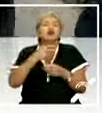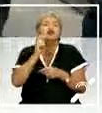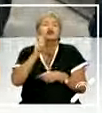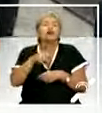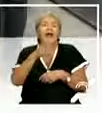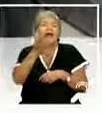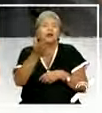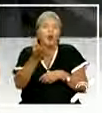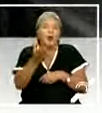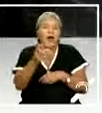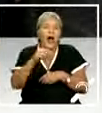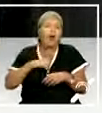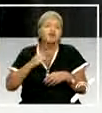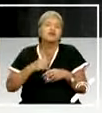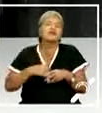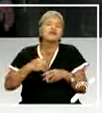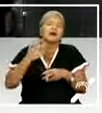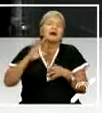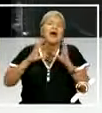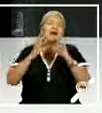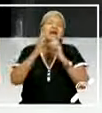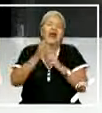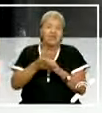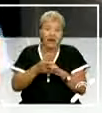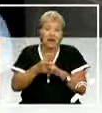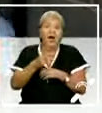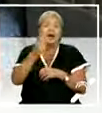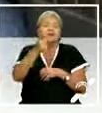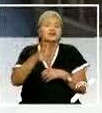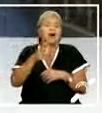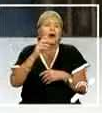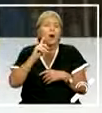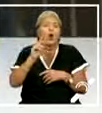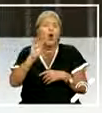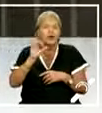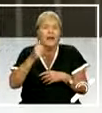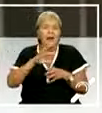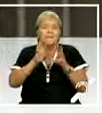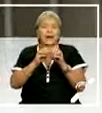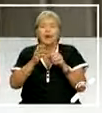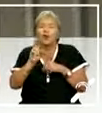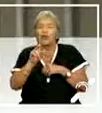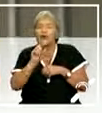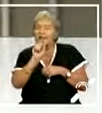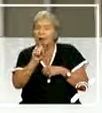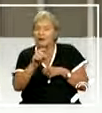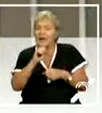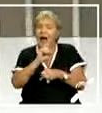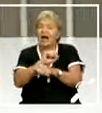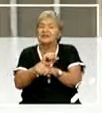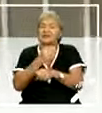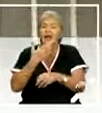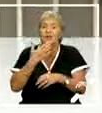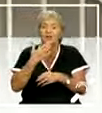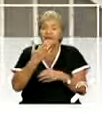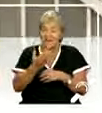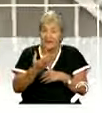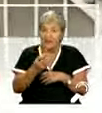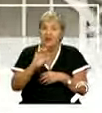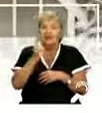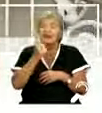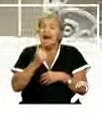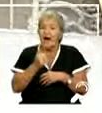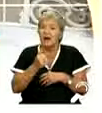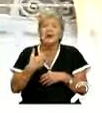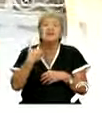motivarea prin care Ștefan Godei și fratele său Daniel Godei au fost arestați preventiv, dar și motivările celorlalte